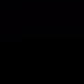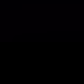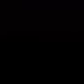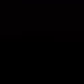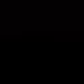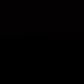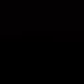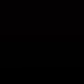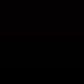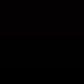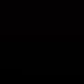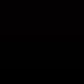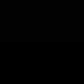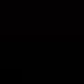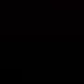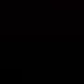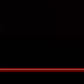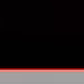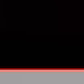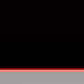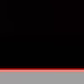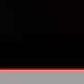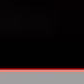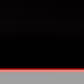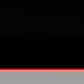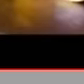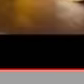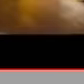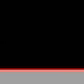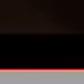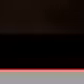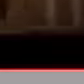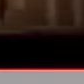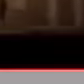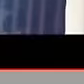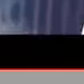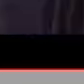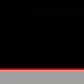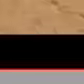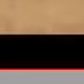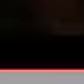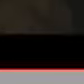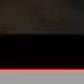سيداتي انساتي سادتي، والان مع فقره الفيل الازرق.